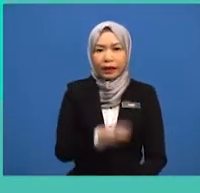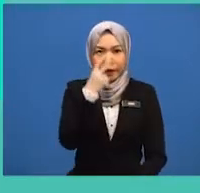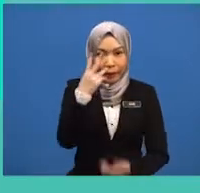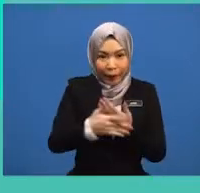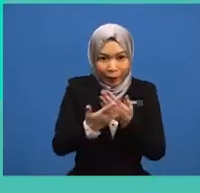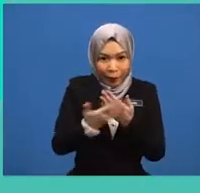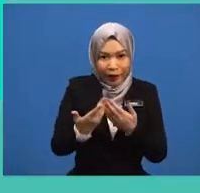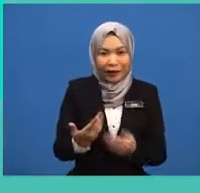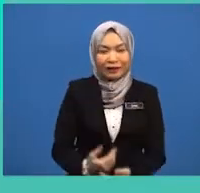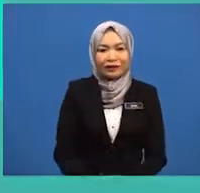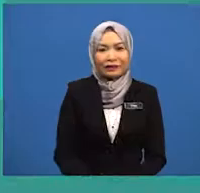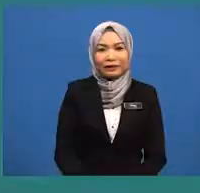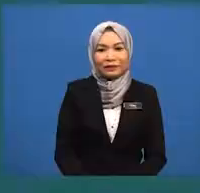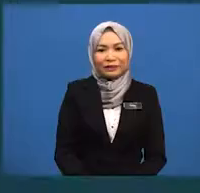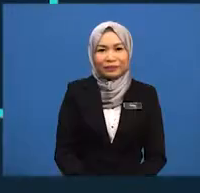kan?